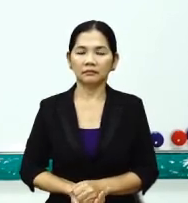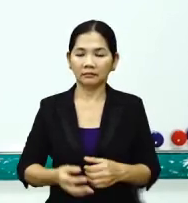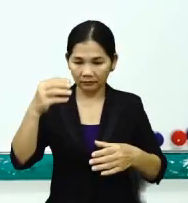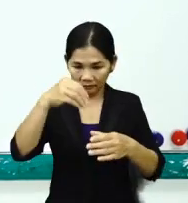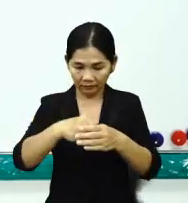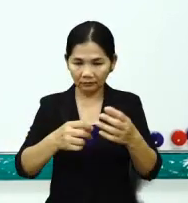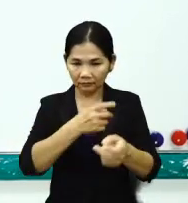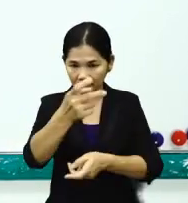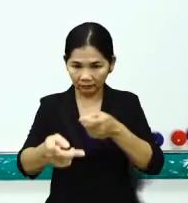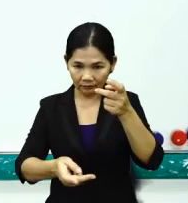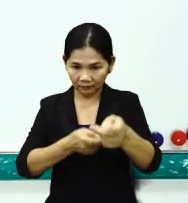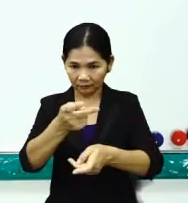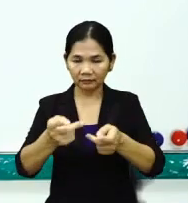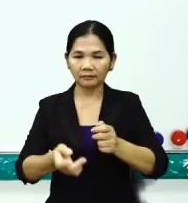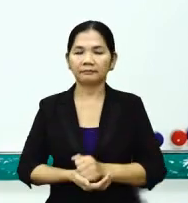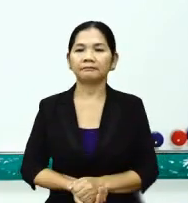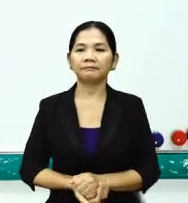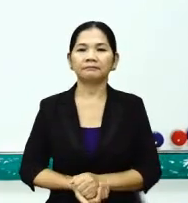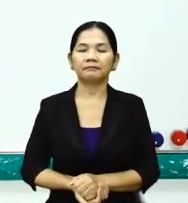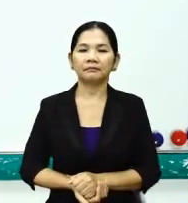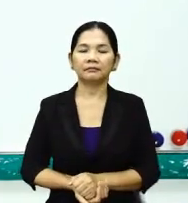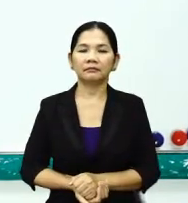Nơi khăn xa.